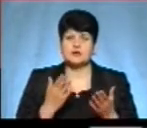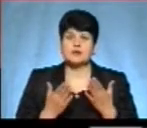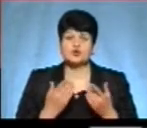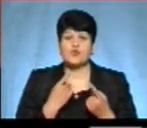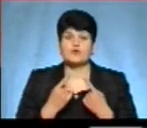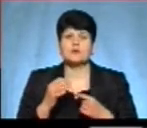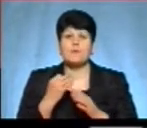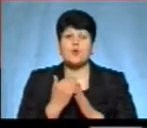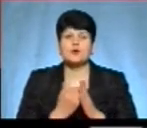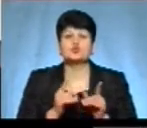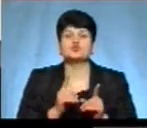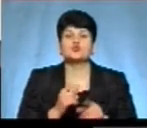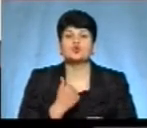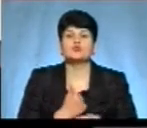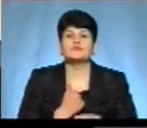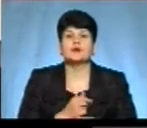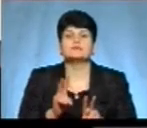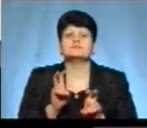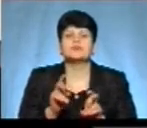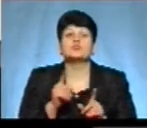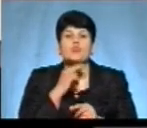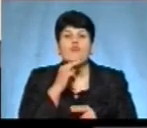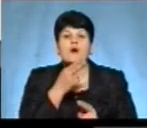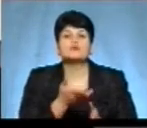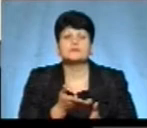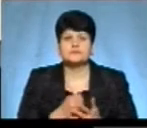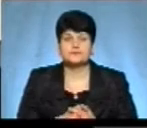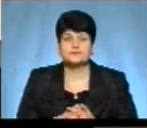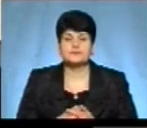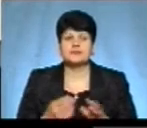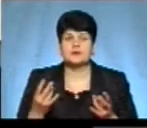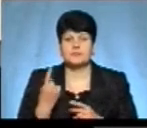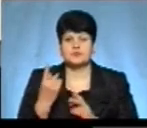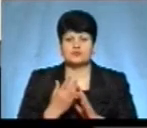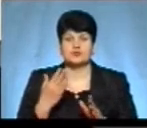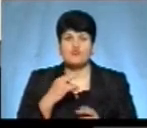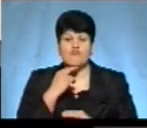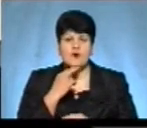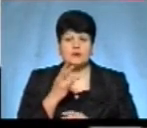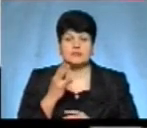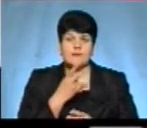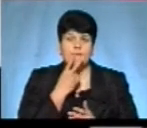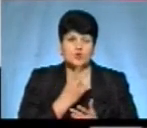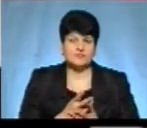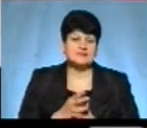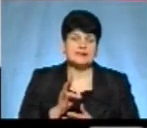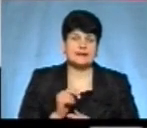про програми, то на що головний акцент, на що звертати увагу? Перш за все, потрібно звертати увагу на подивитися на